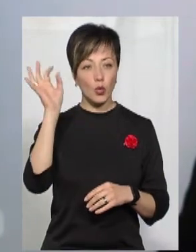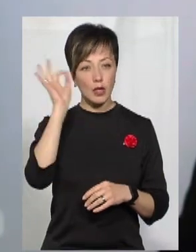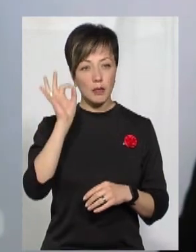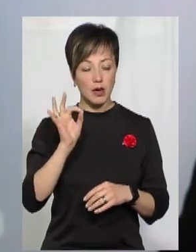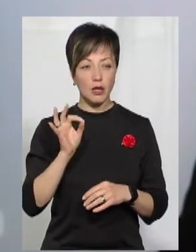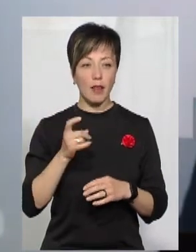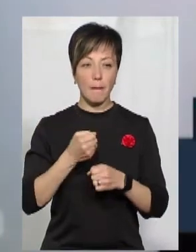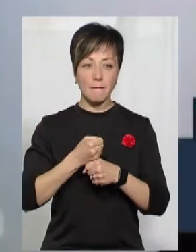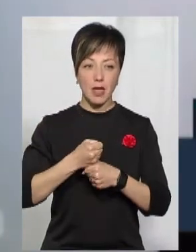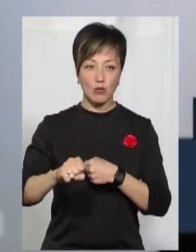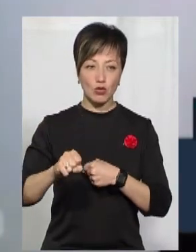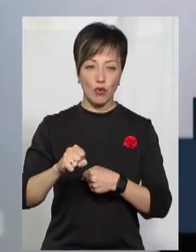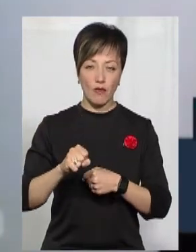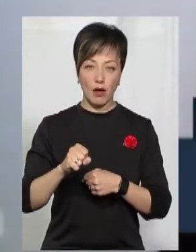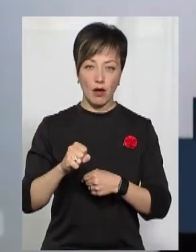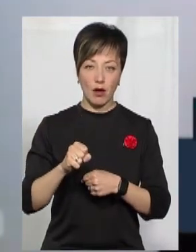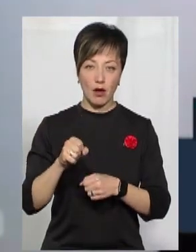Німеччині на примусових роботах.